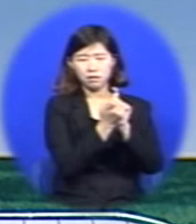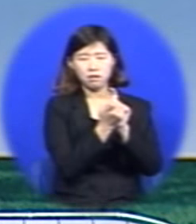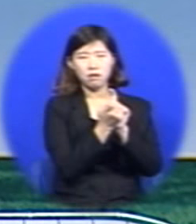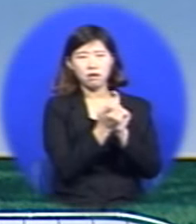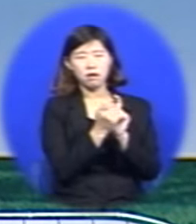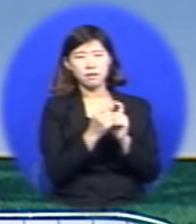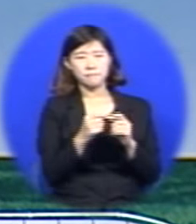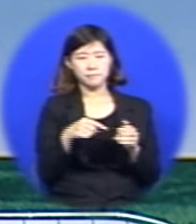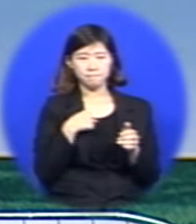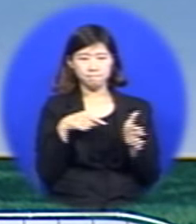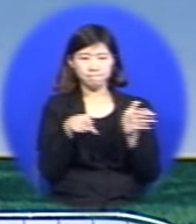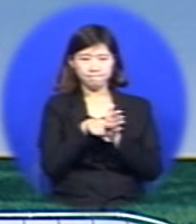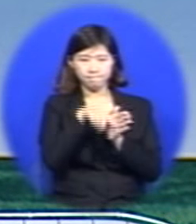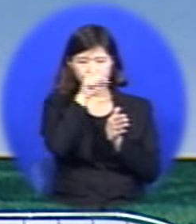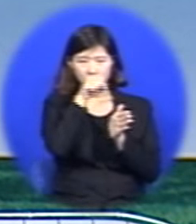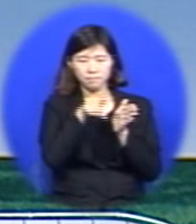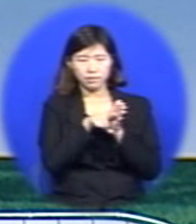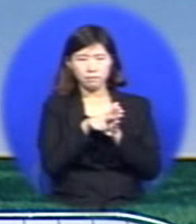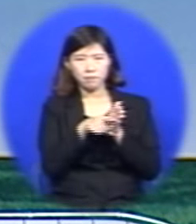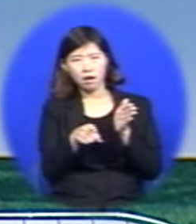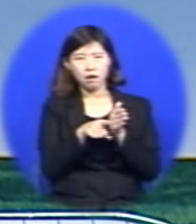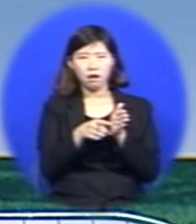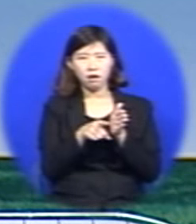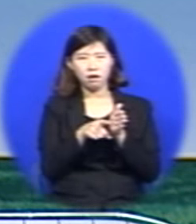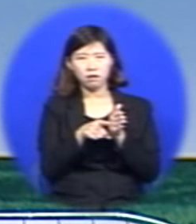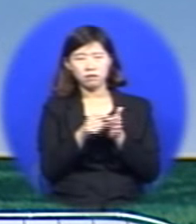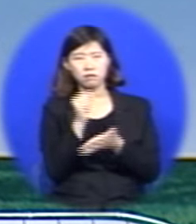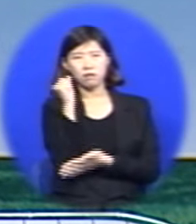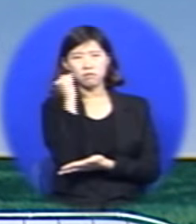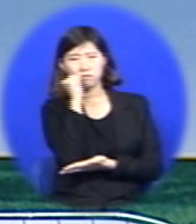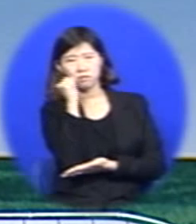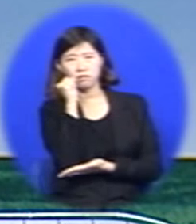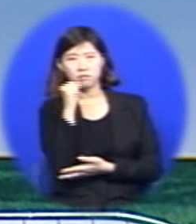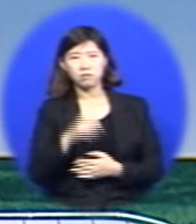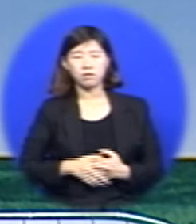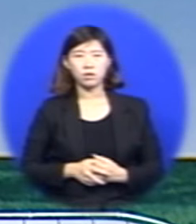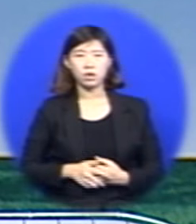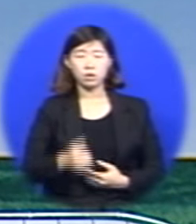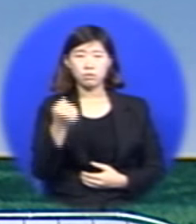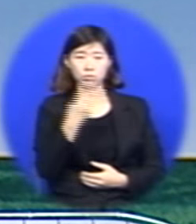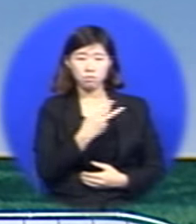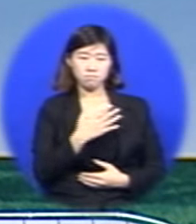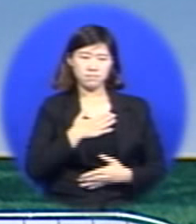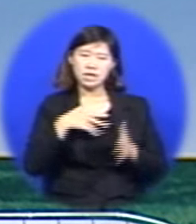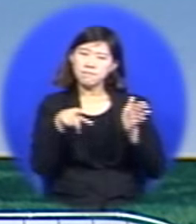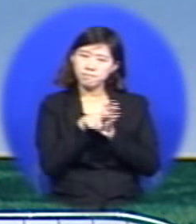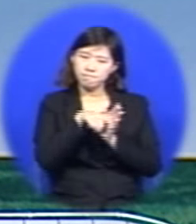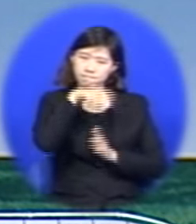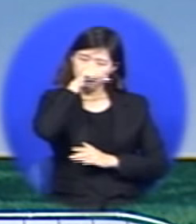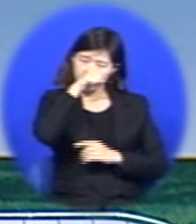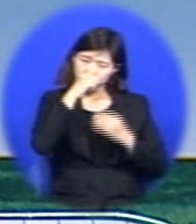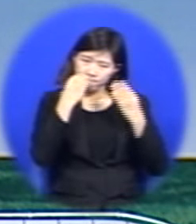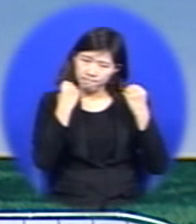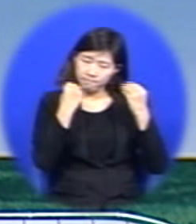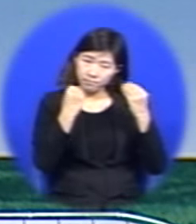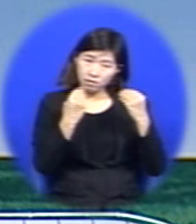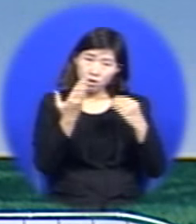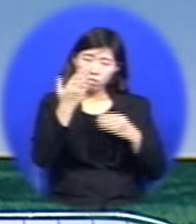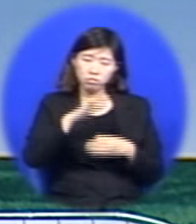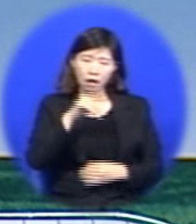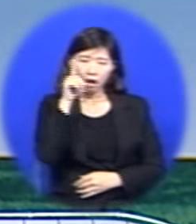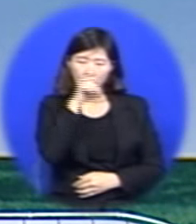아무리 믿음 좋은 사람도요, 이런 악한 일을 계속 경험하면 그럼 쓰러질 때가 있습니다.